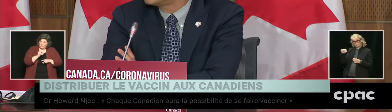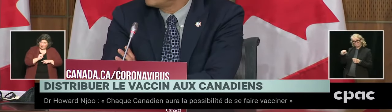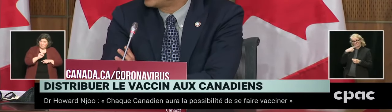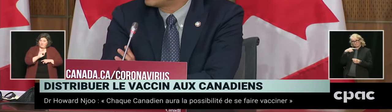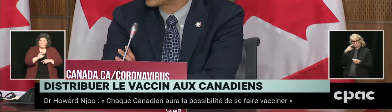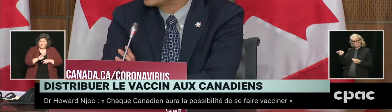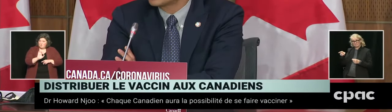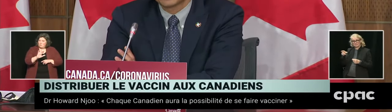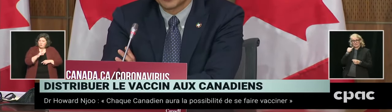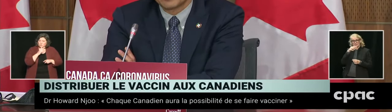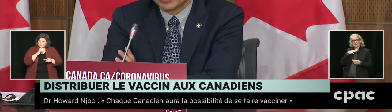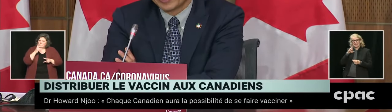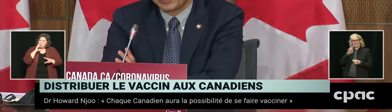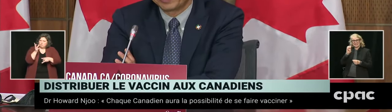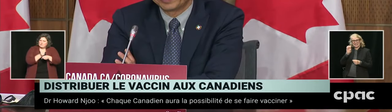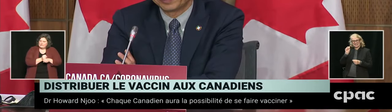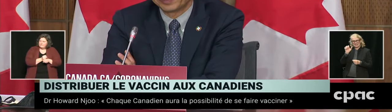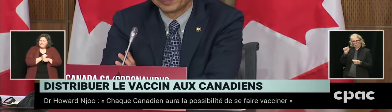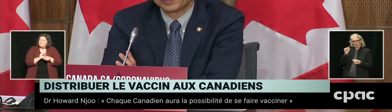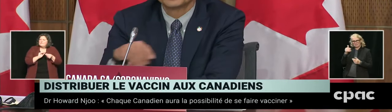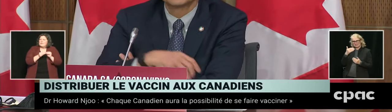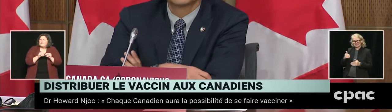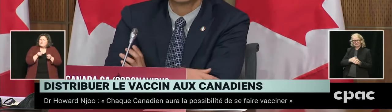parole à Mme Reza encore. Merci.